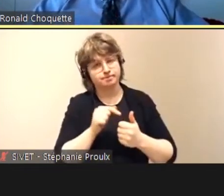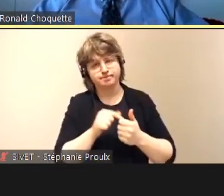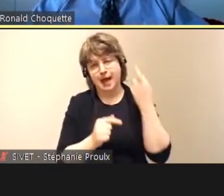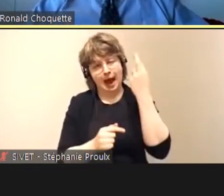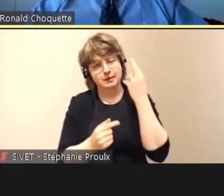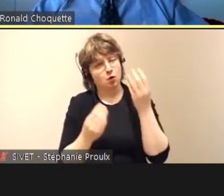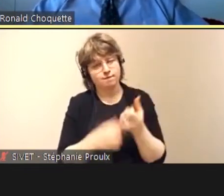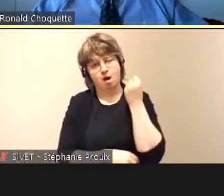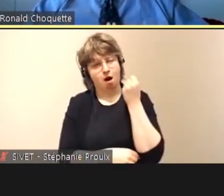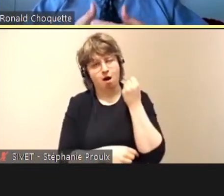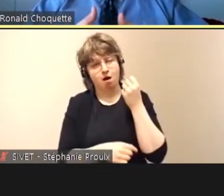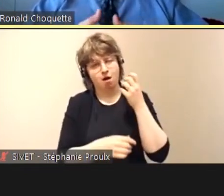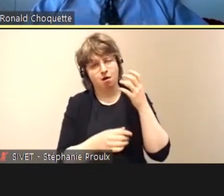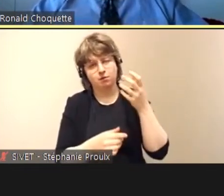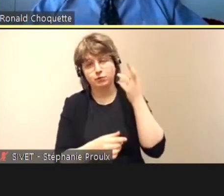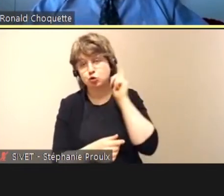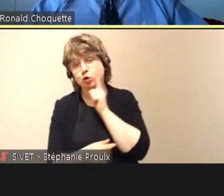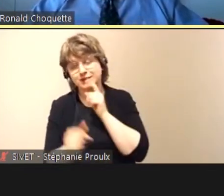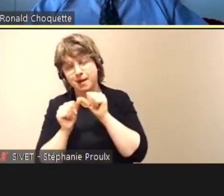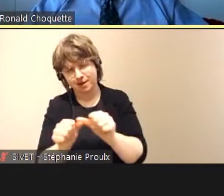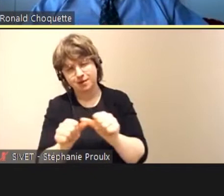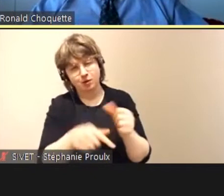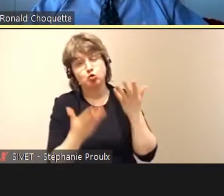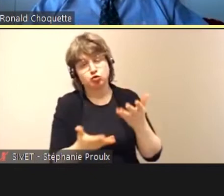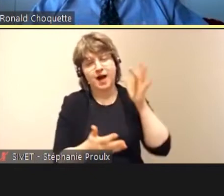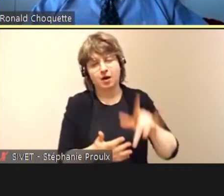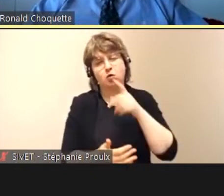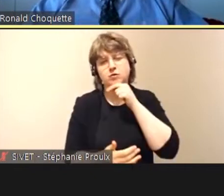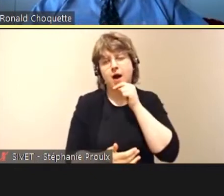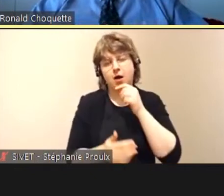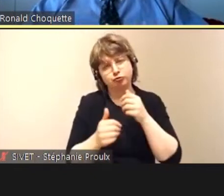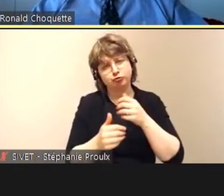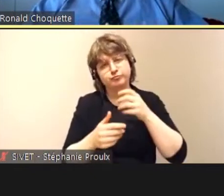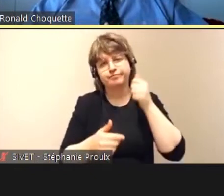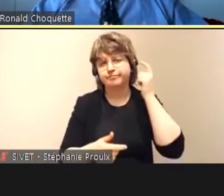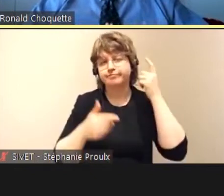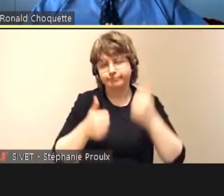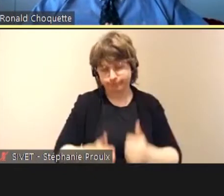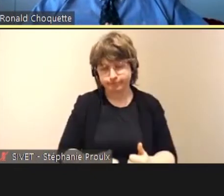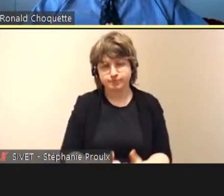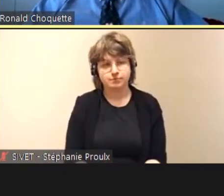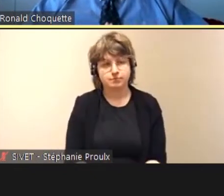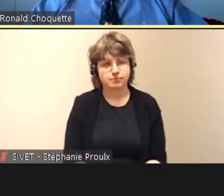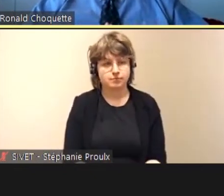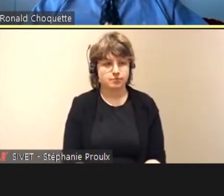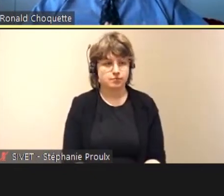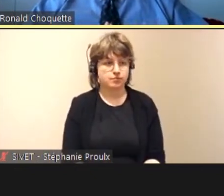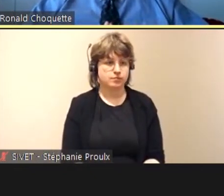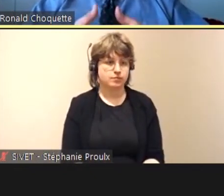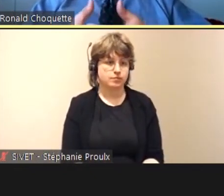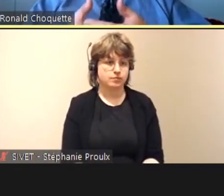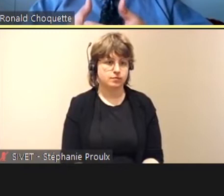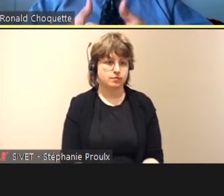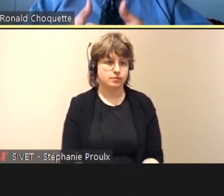des surdités permanentes chez les personnes malentendantes. OK, prochaine.